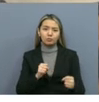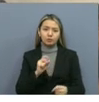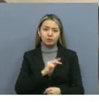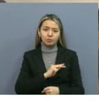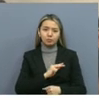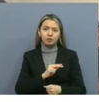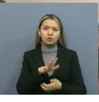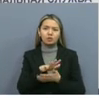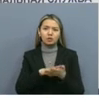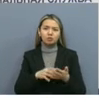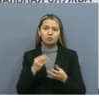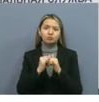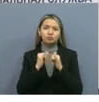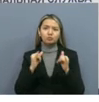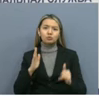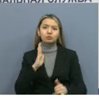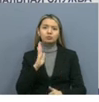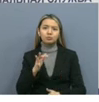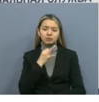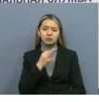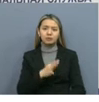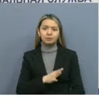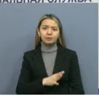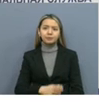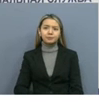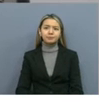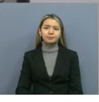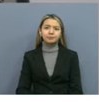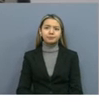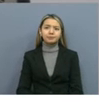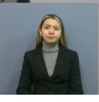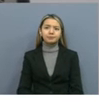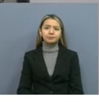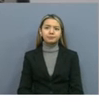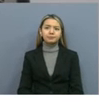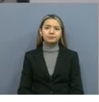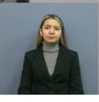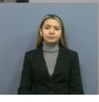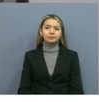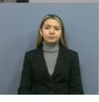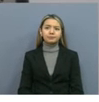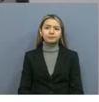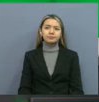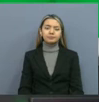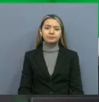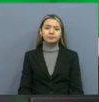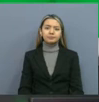ахуалы әрі қарайды дами беретінін айтты. Ердігүлді Адвасқыз, Павел Соловьев, Абай Төлеген, Көкше ақпарат.